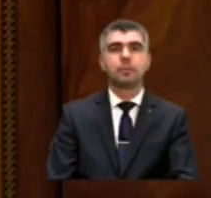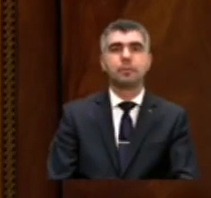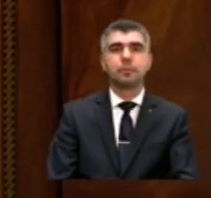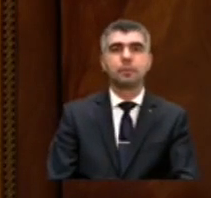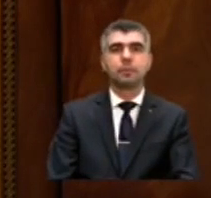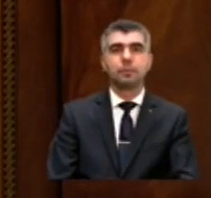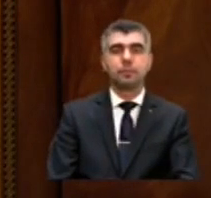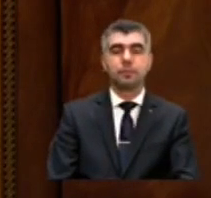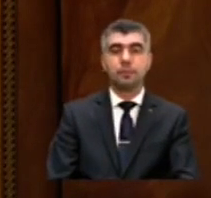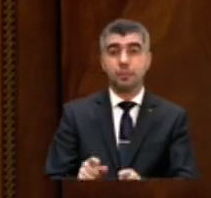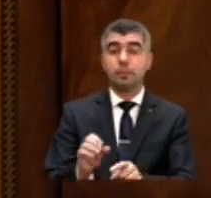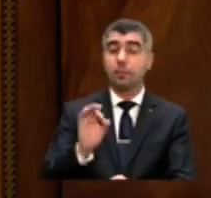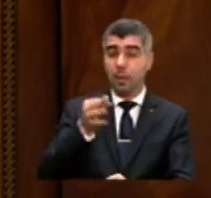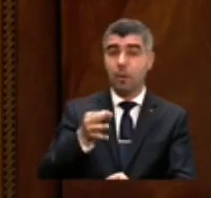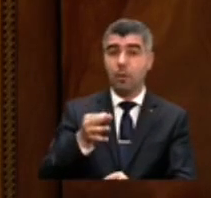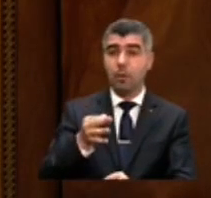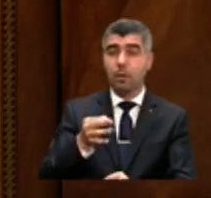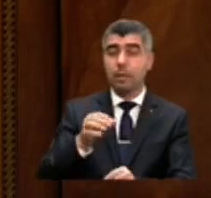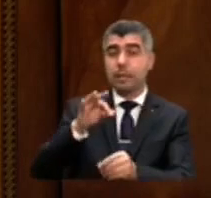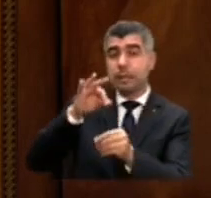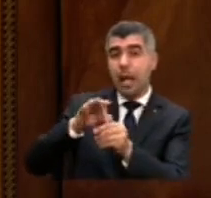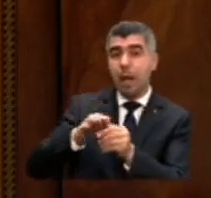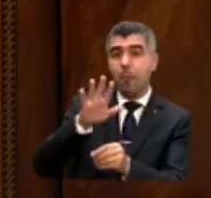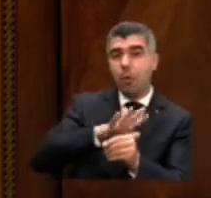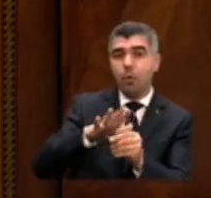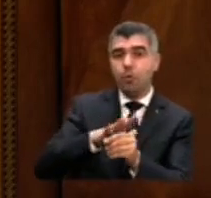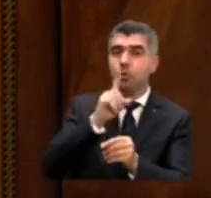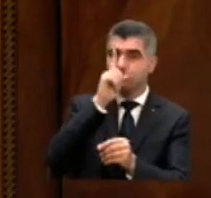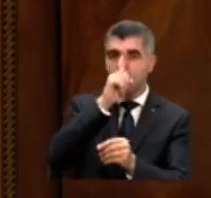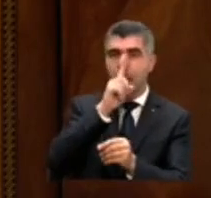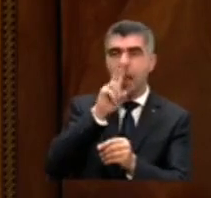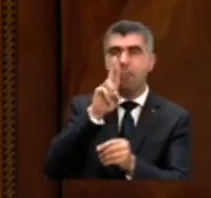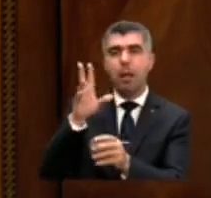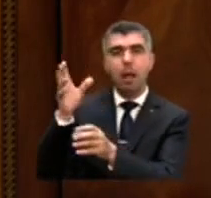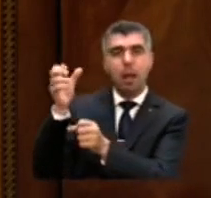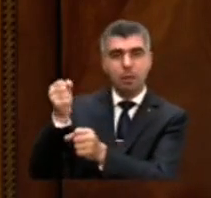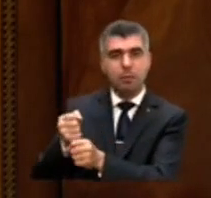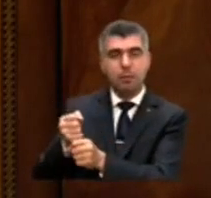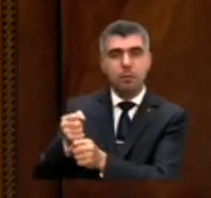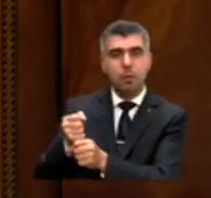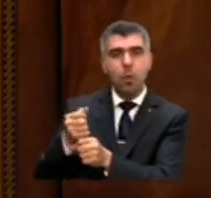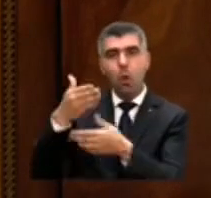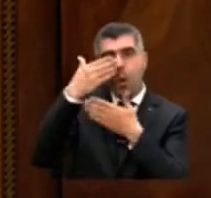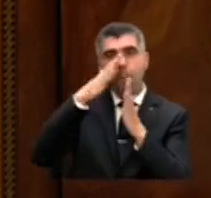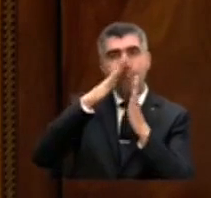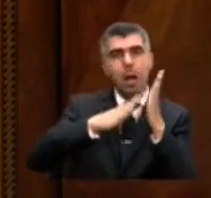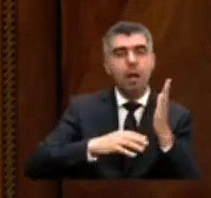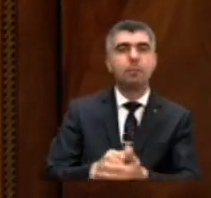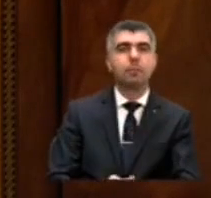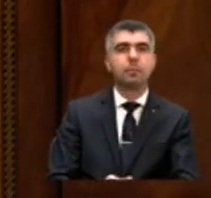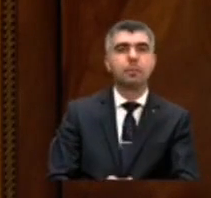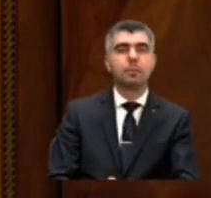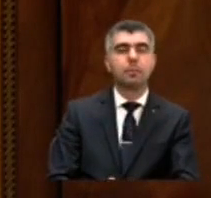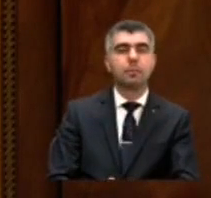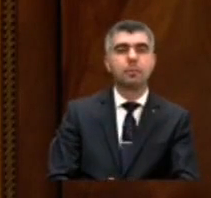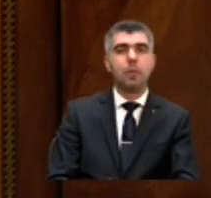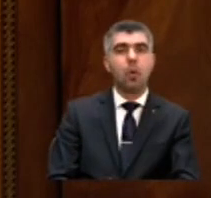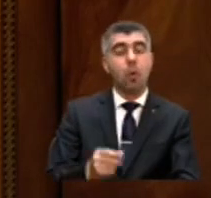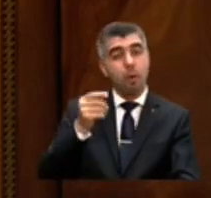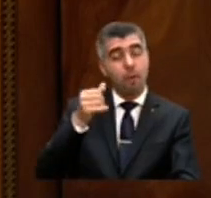تعبر عن إرادة شعبية قوية عند حسن ظن جلالة الملك والشعب المغربي. وندرك تمام